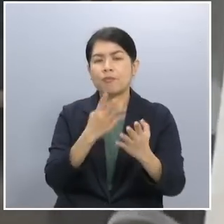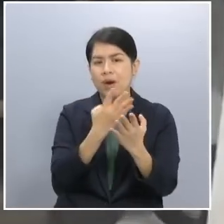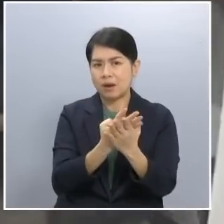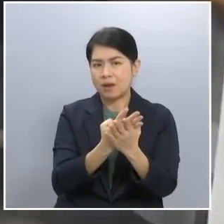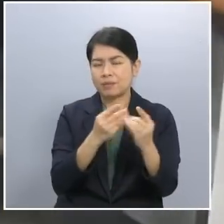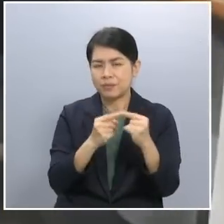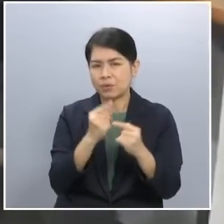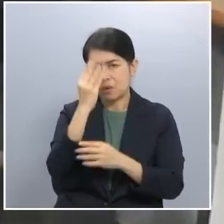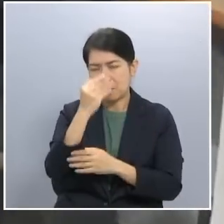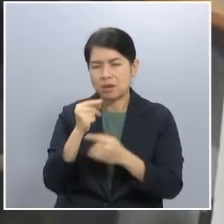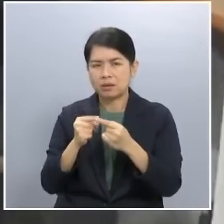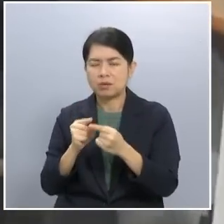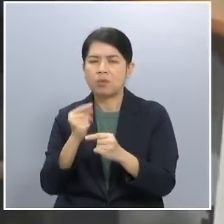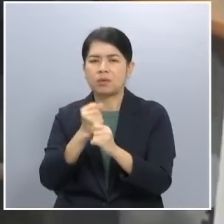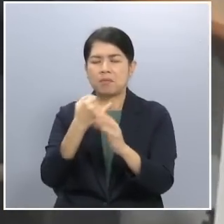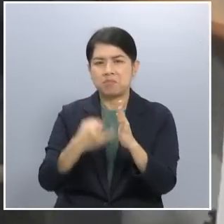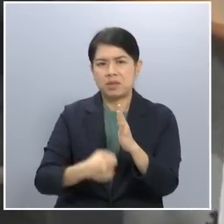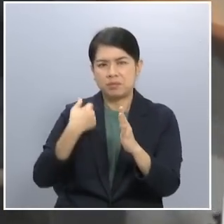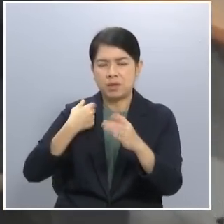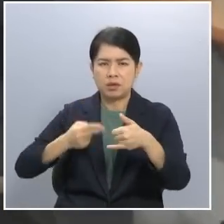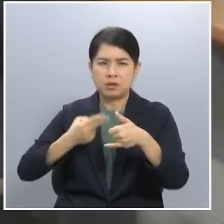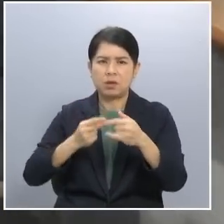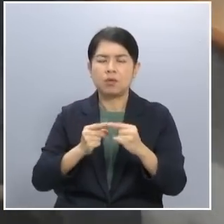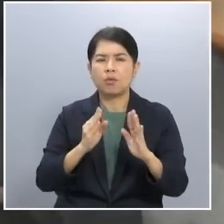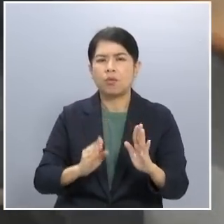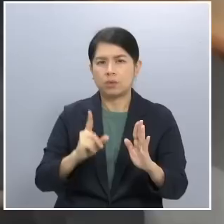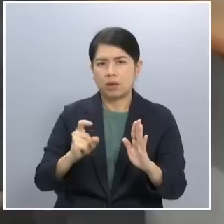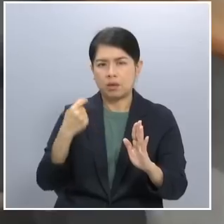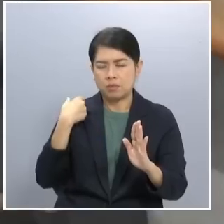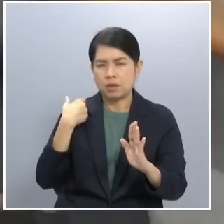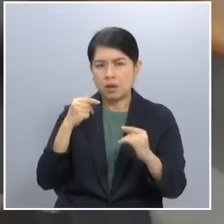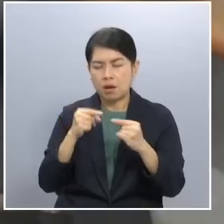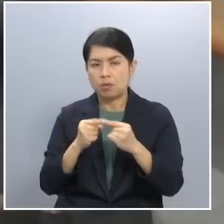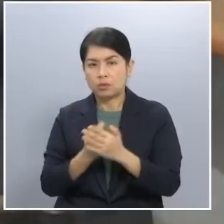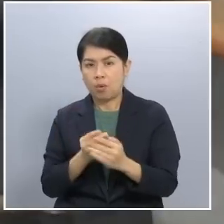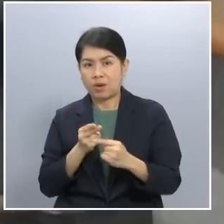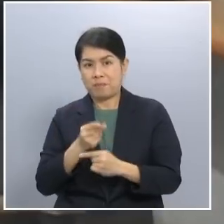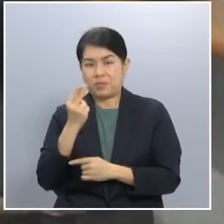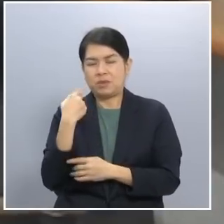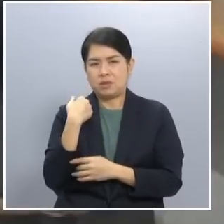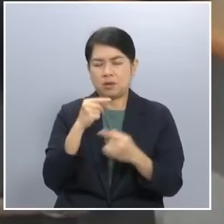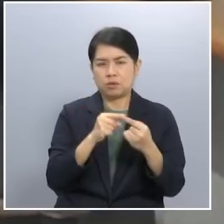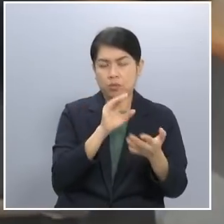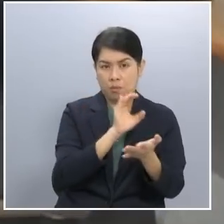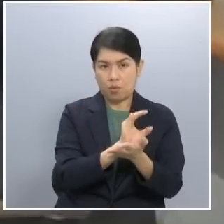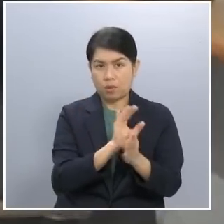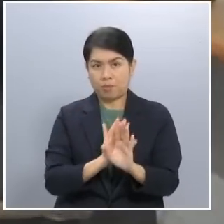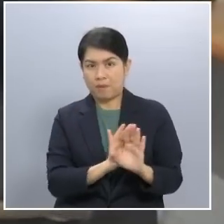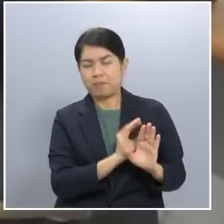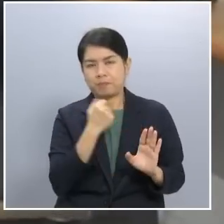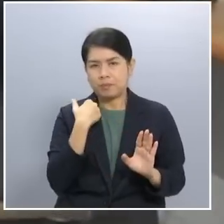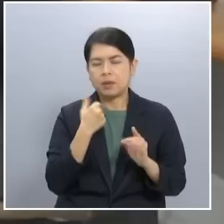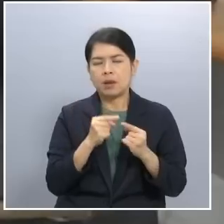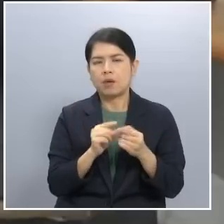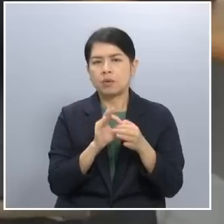ข้อหาคือฆ่าผู้อื่นพยายามฆ่าเจ้าพนักงานขณะปฏิบัติหน้าที่แล้วก็มีข้อหาเกี่ยวกับพรบ.อาวุธปืนถ้ามีความ